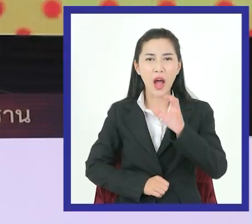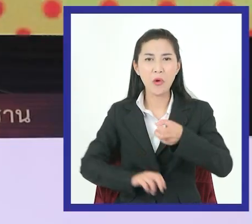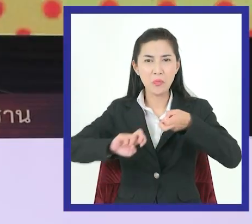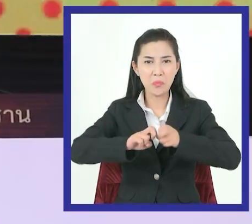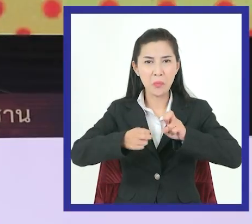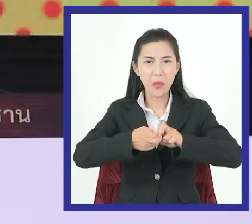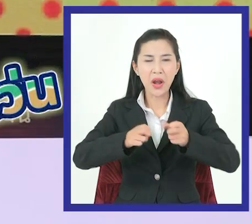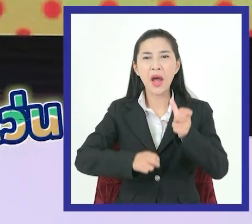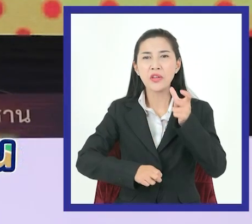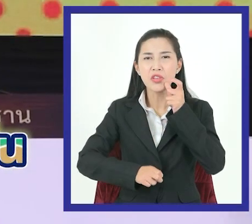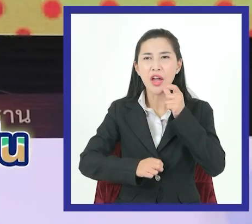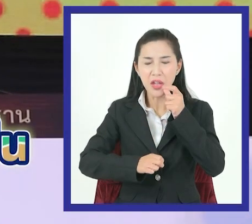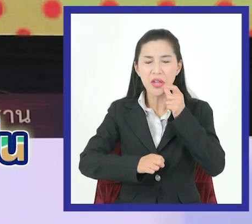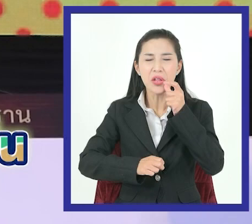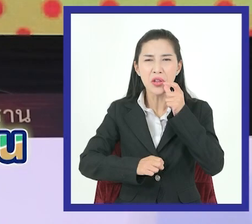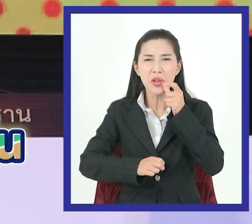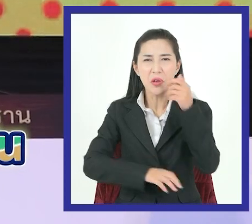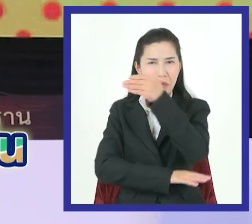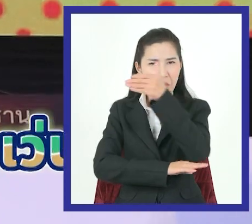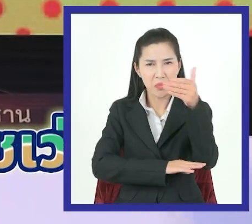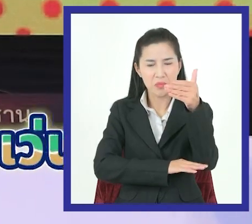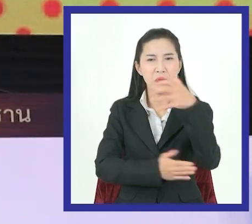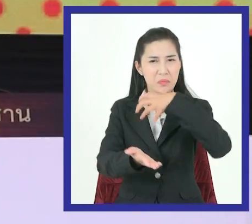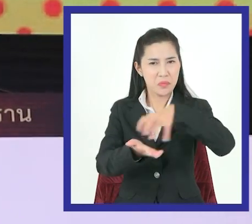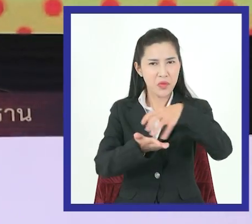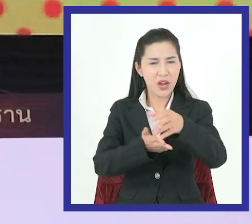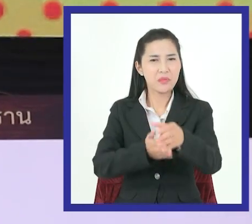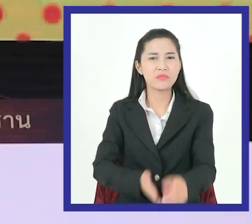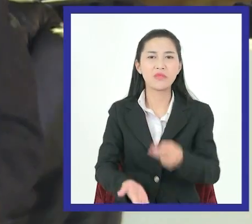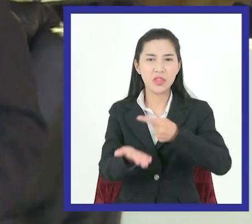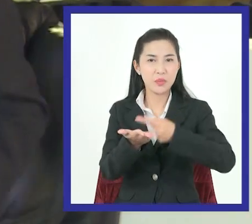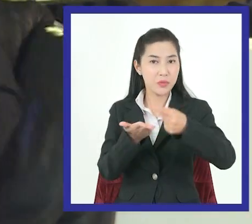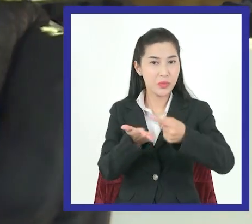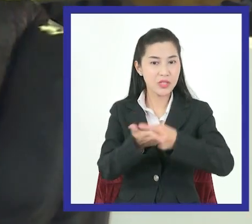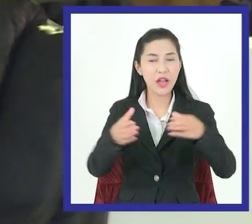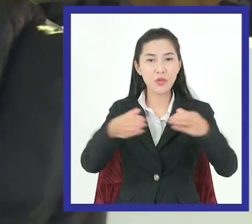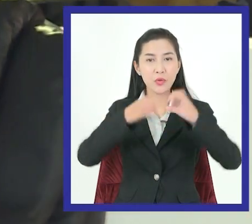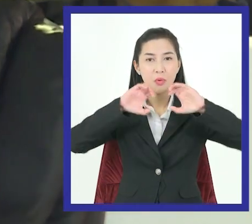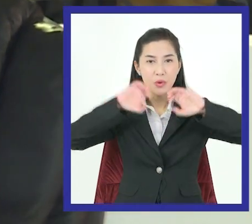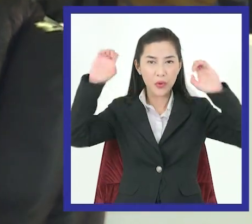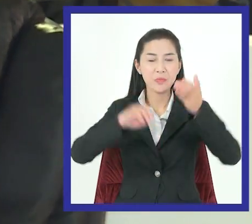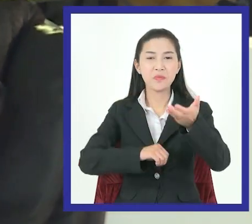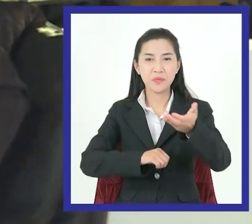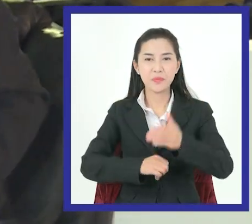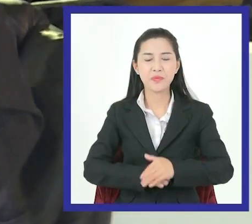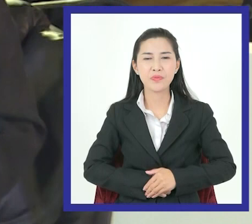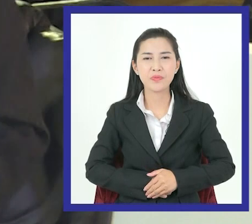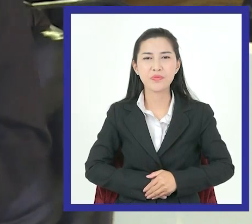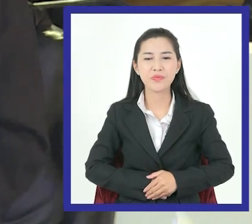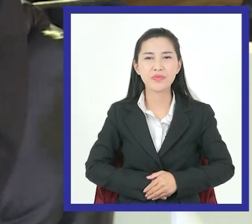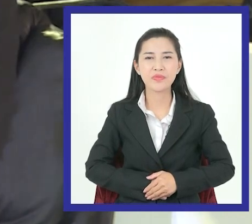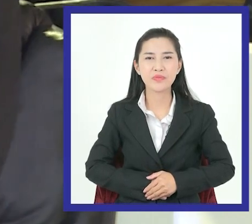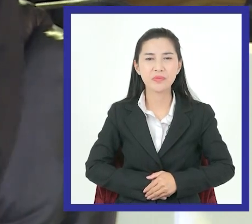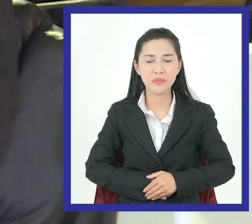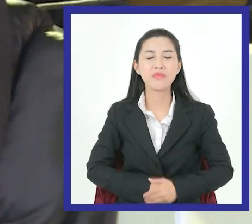ระดับชาติมาเลยนะท่านที่ปรึกษาคณะรัฐมนเทียมครับกราบเรียนท่าน